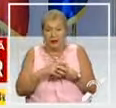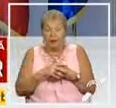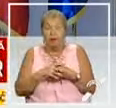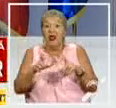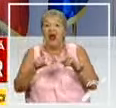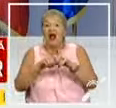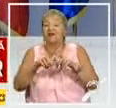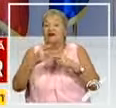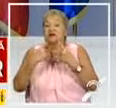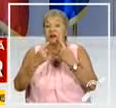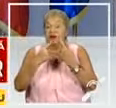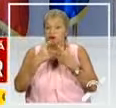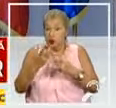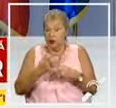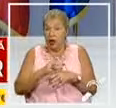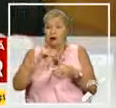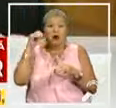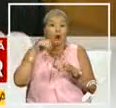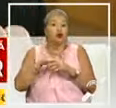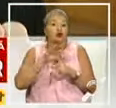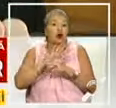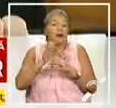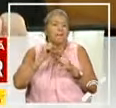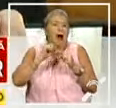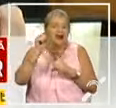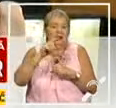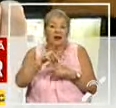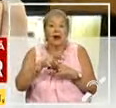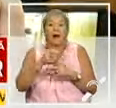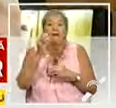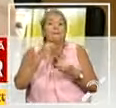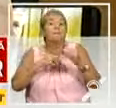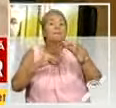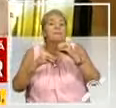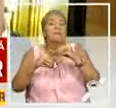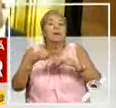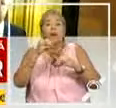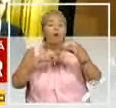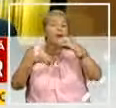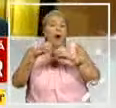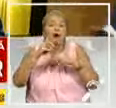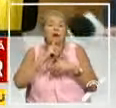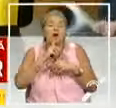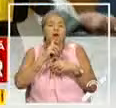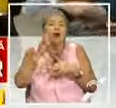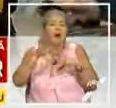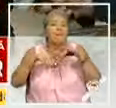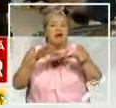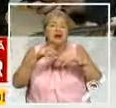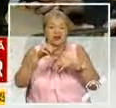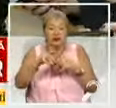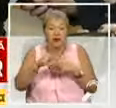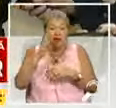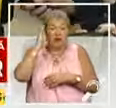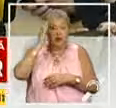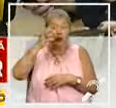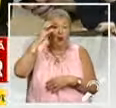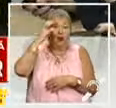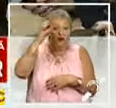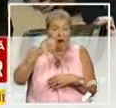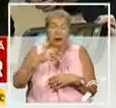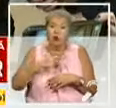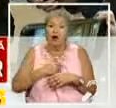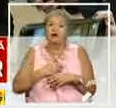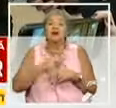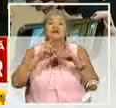se discută în fiecare partid și despre componența viitorului guvern. Potrivit surselor, viitorul executiv ar putea să aibă